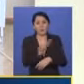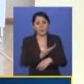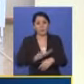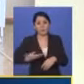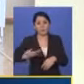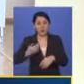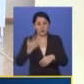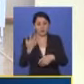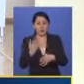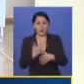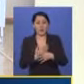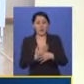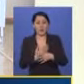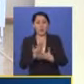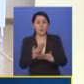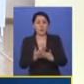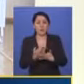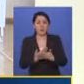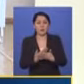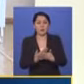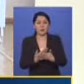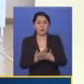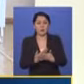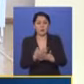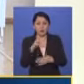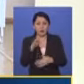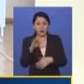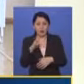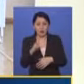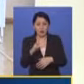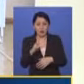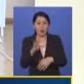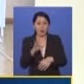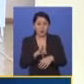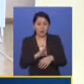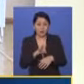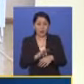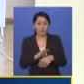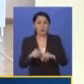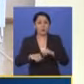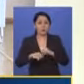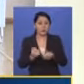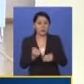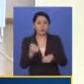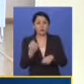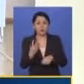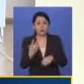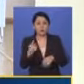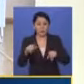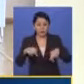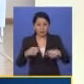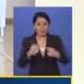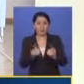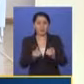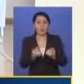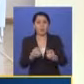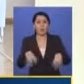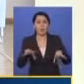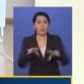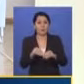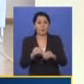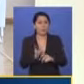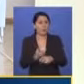мамандардың көмегіне жүгіне алады. Мысалы, бұрын ми қан айналымы бұзылған науқастардың 4-тен 1 бөлігі ғана оңалту емін ала алатын. Бұл олар үшін